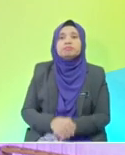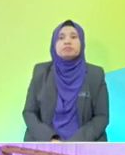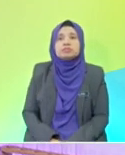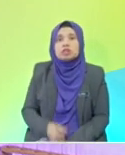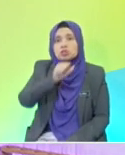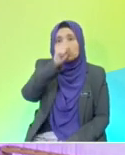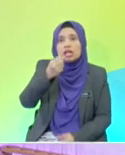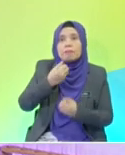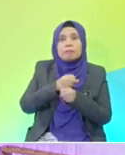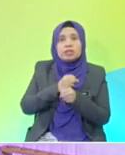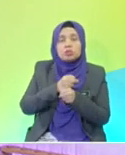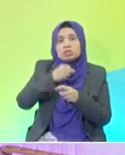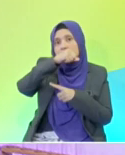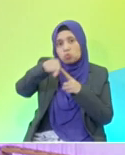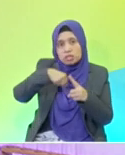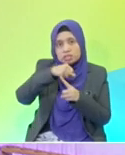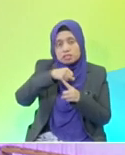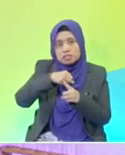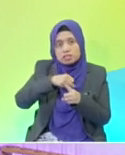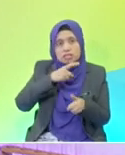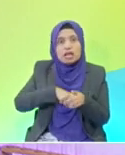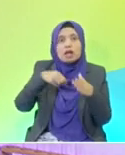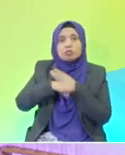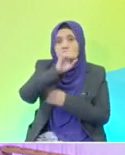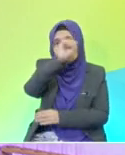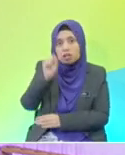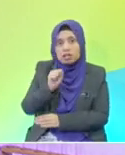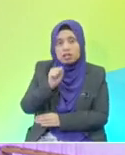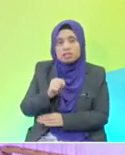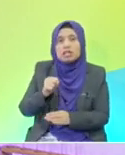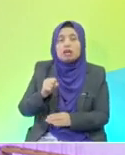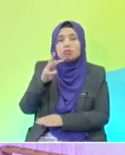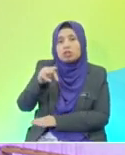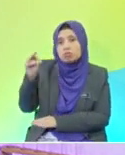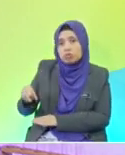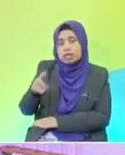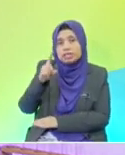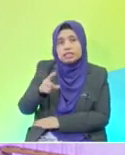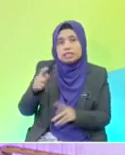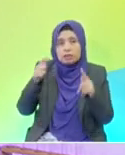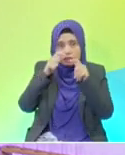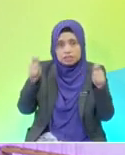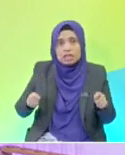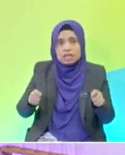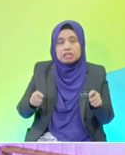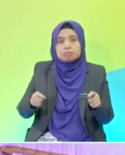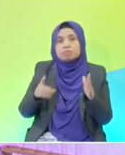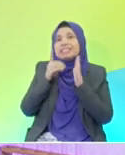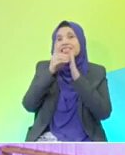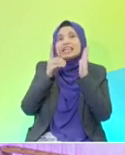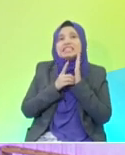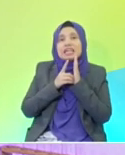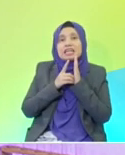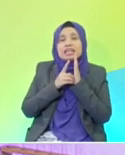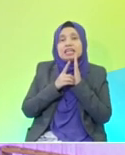berbentuk situasi di mana Di dalam soal calon akan ditafsirkan berdasarkan situasi